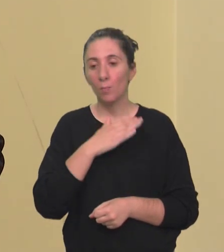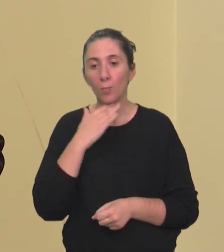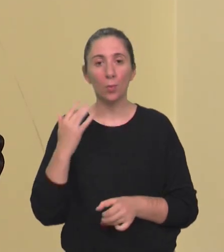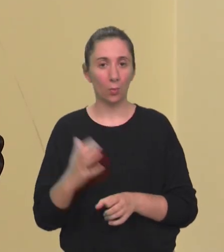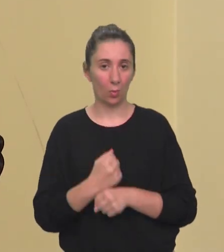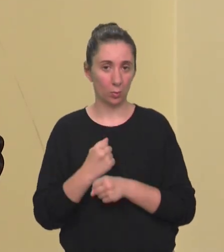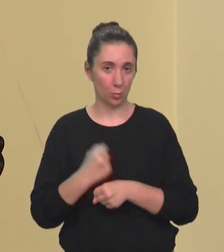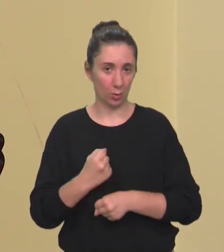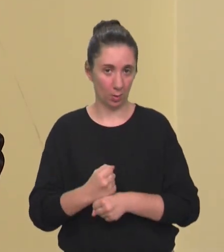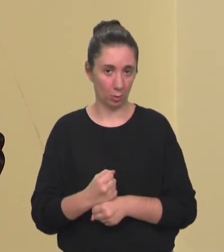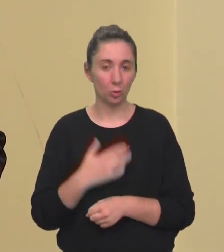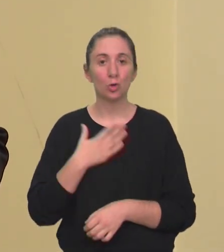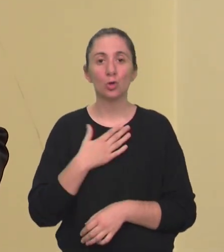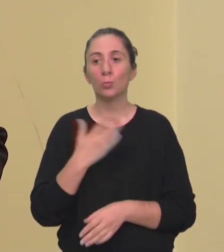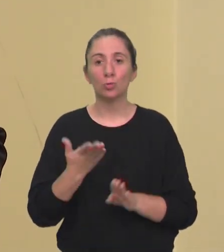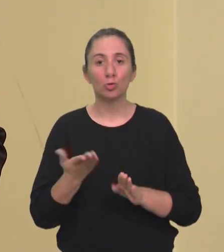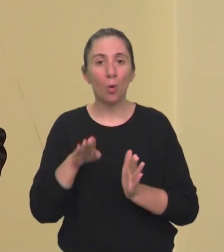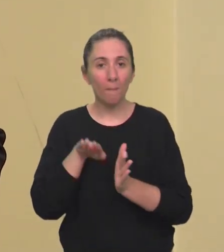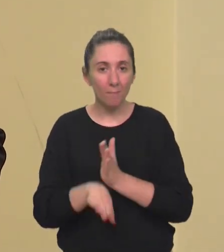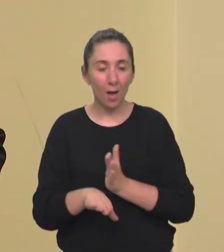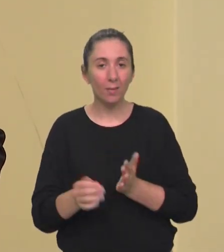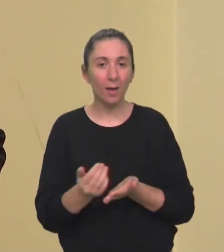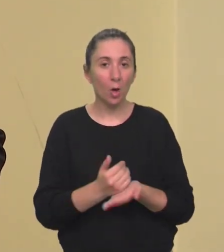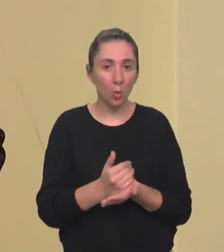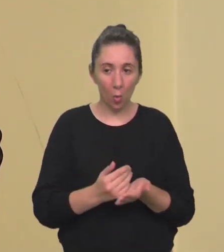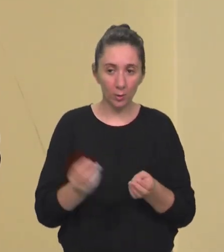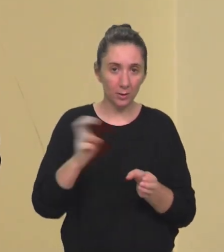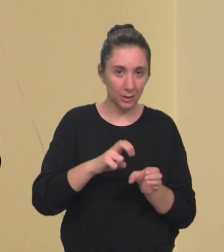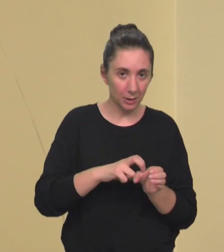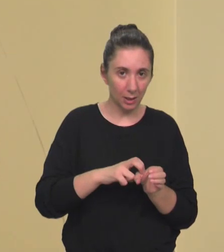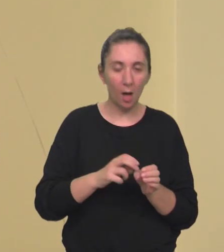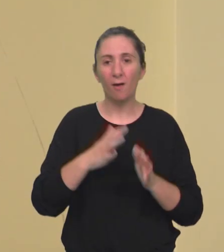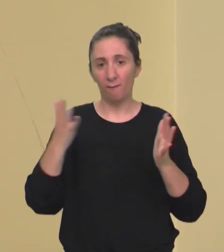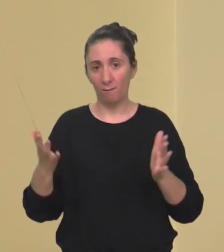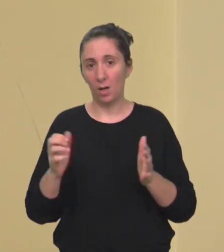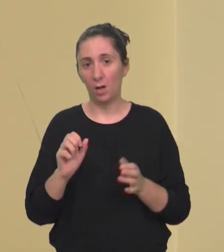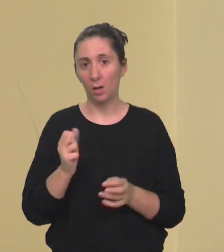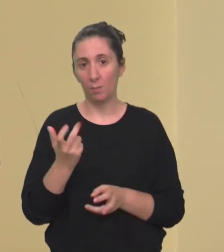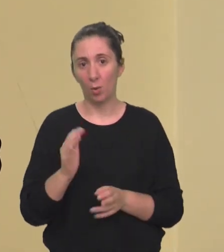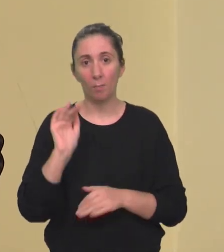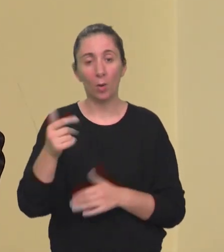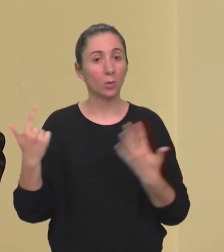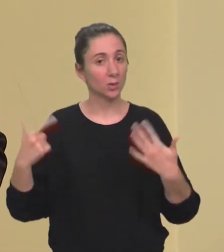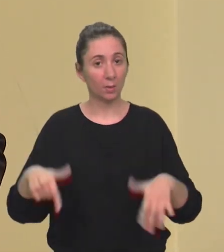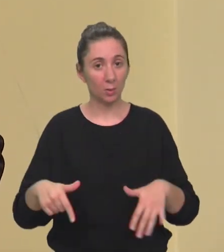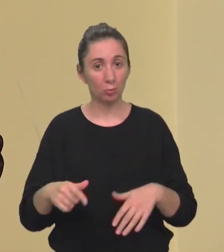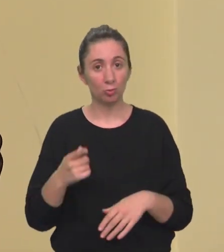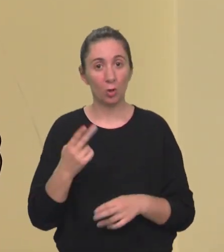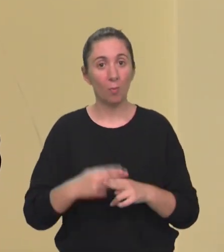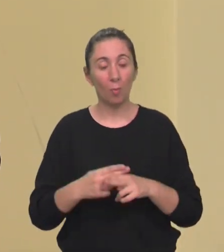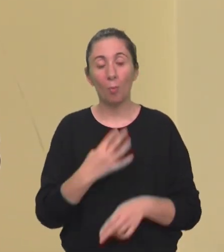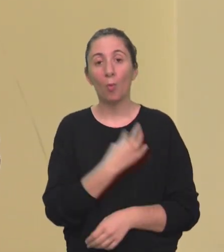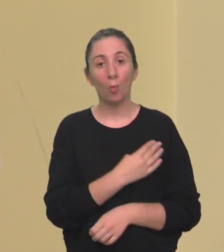puno uspjeha u radu. Želim da što manje korisnika bude. Veliki je broj, preko 7000